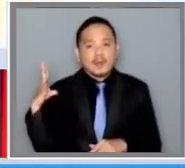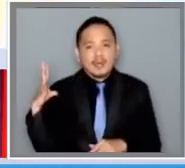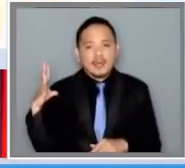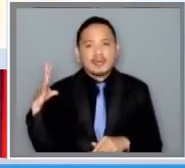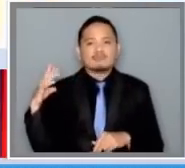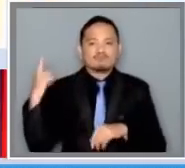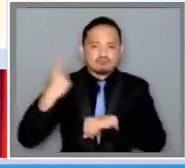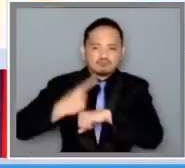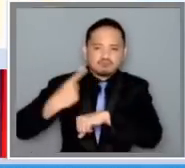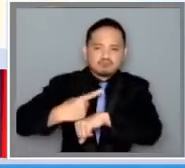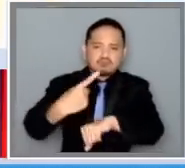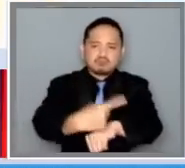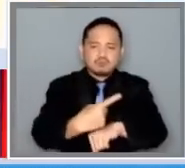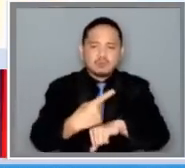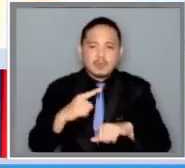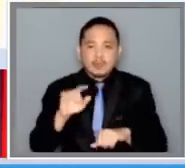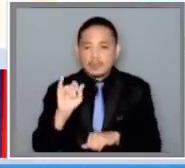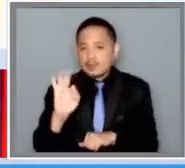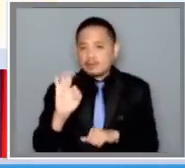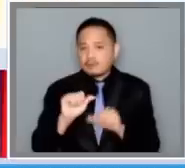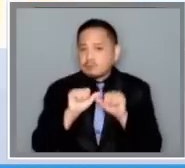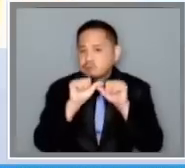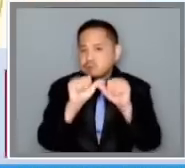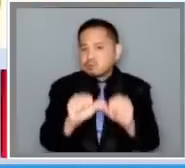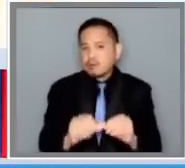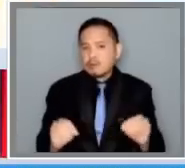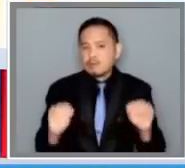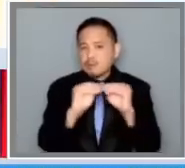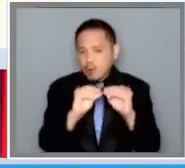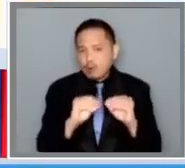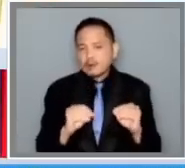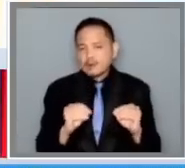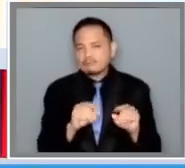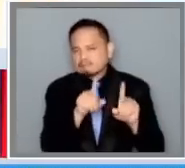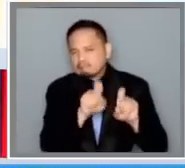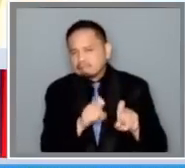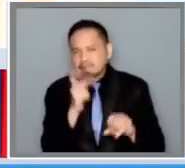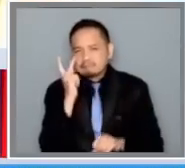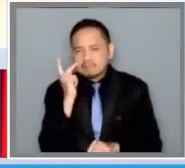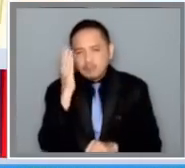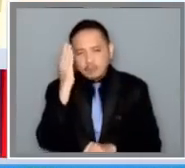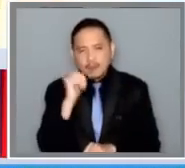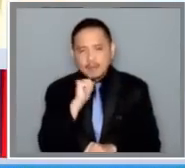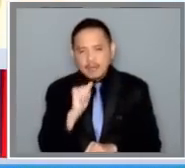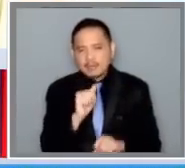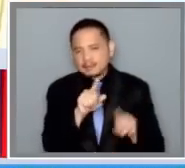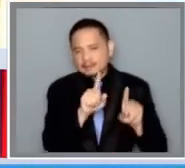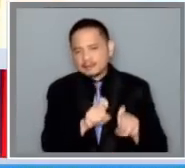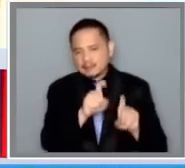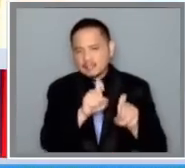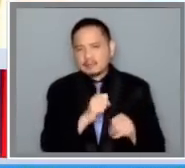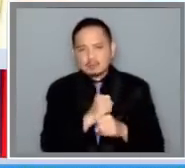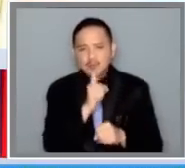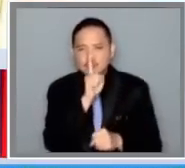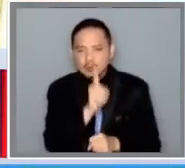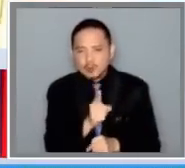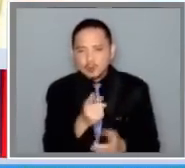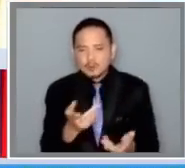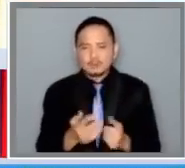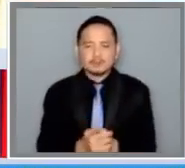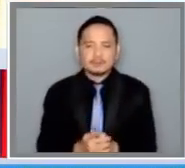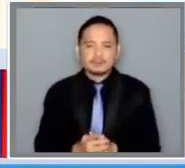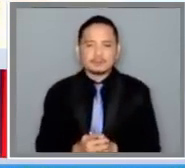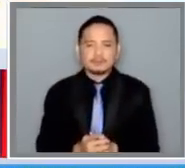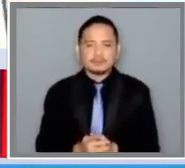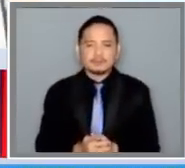kapag siya ay tumagal pa namang 5 araw, prudent na rin siguro na magawa ng testing para na makasiguro. Ay nako, ito naman Doc,